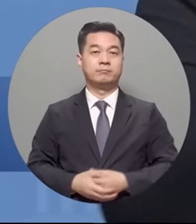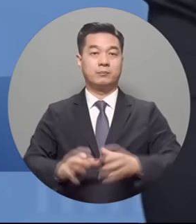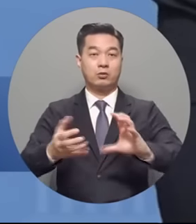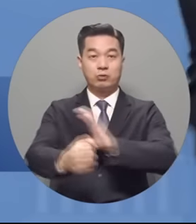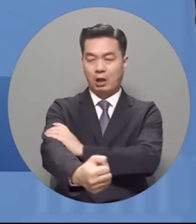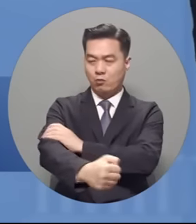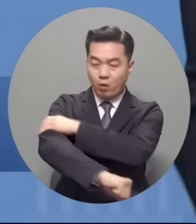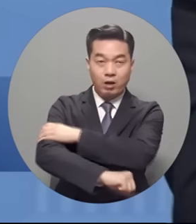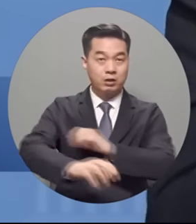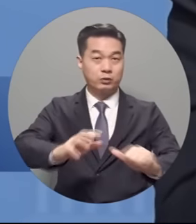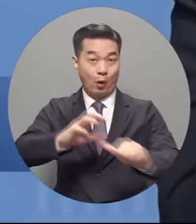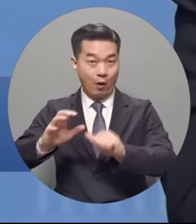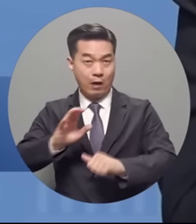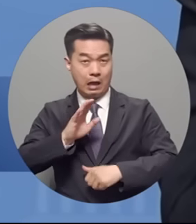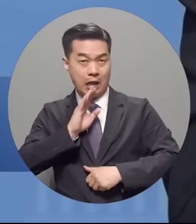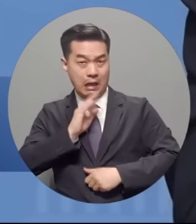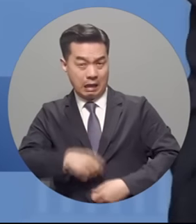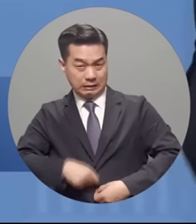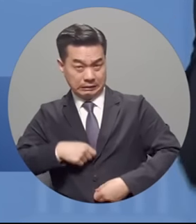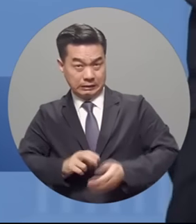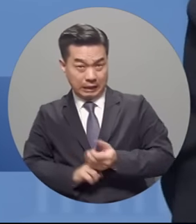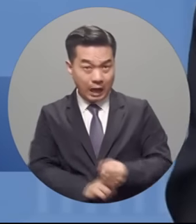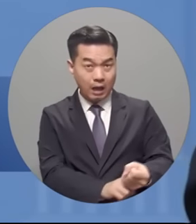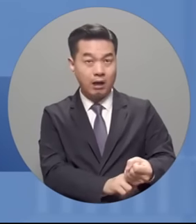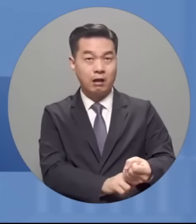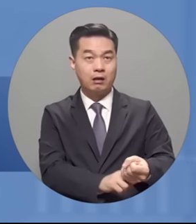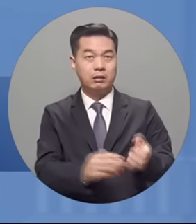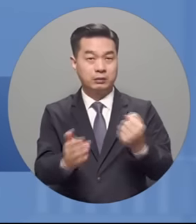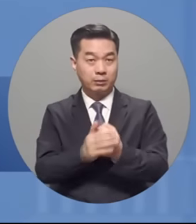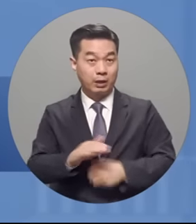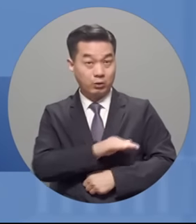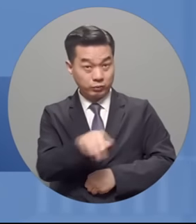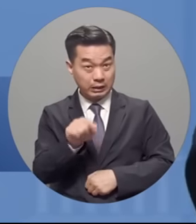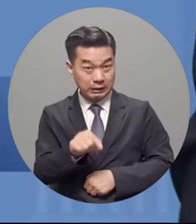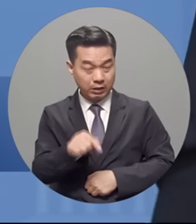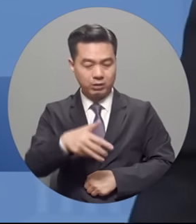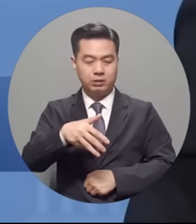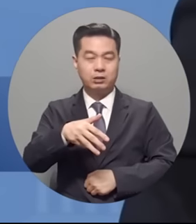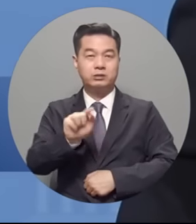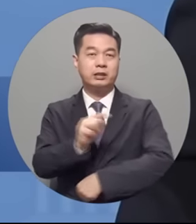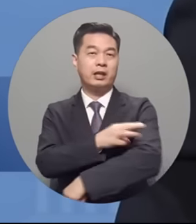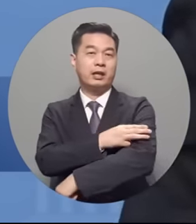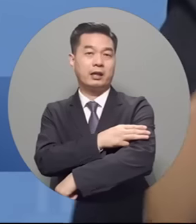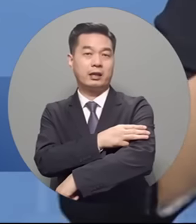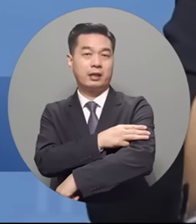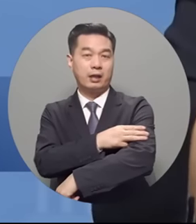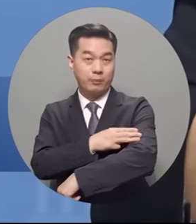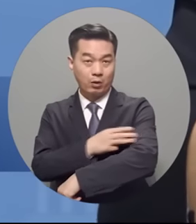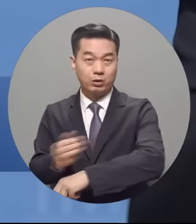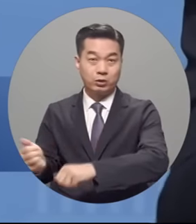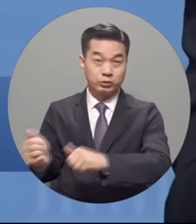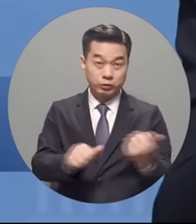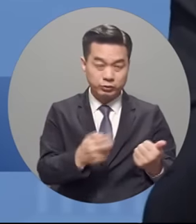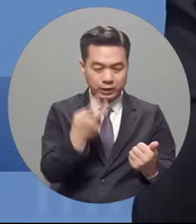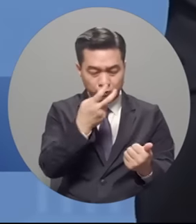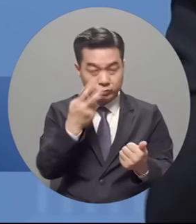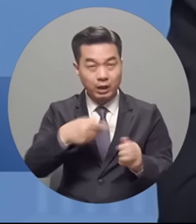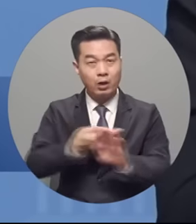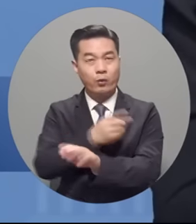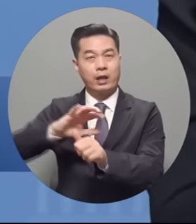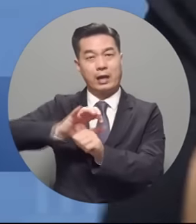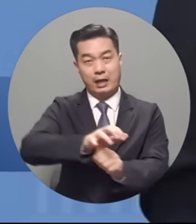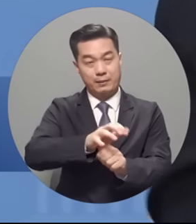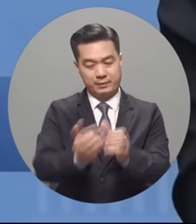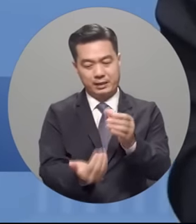동원해 진실을 감춥니다. 그래서 우리는 이를 최해병 순직 수사 외압 사건이라고